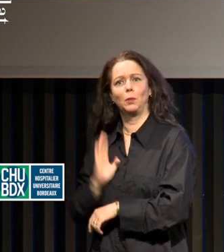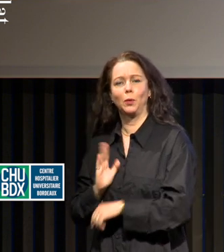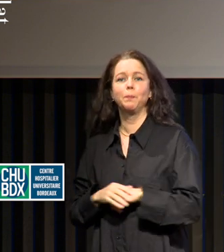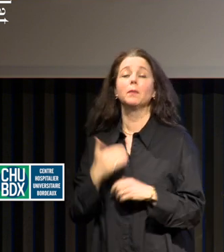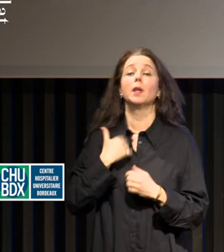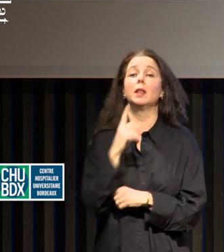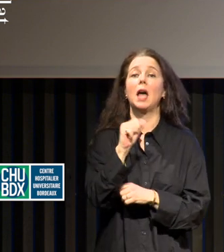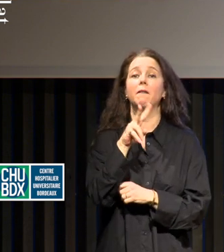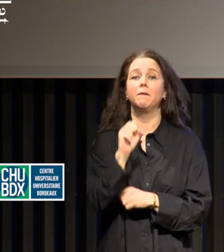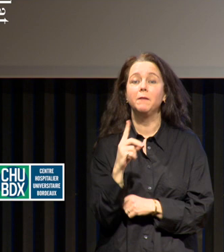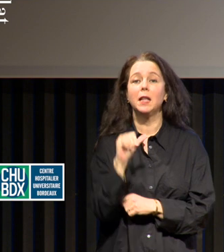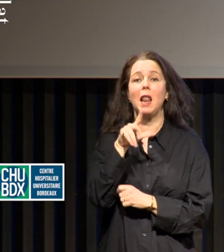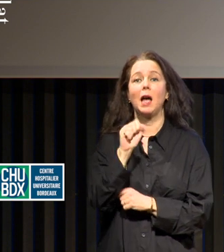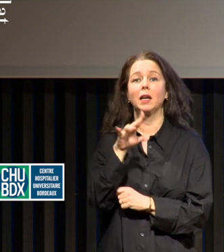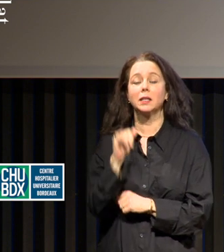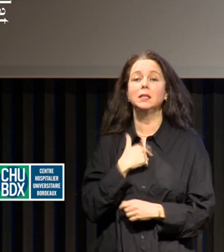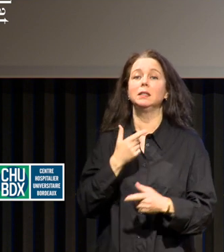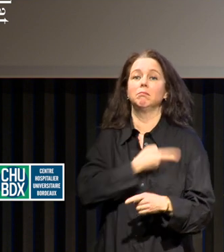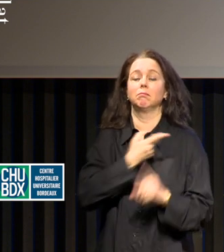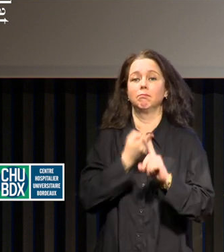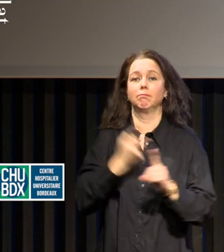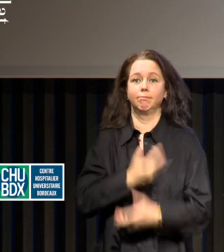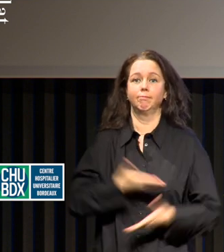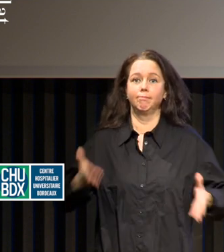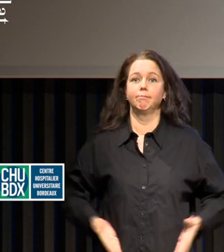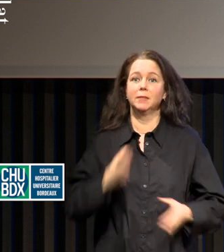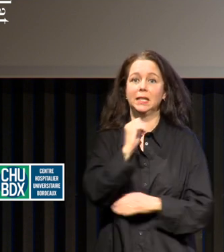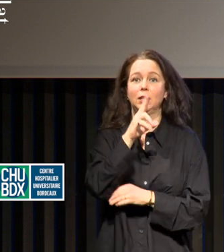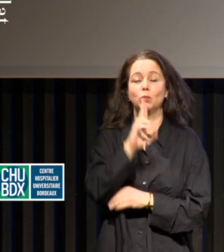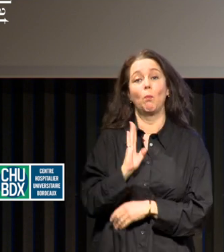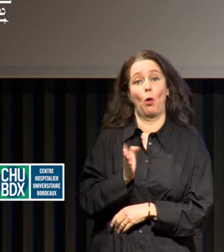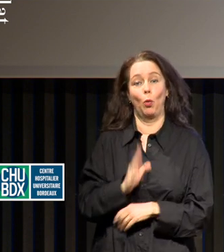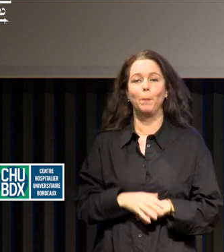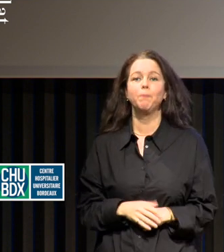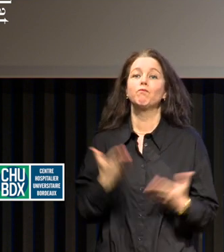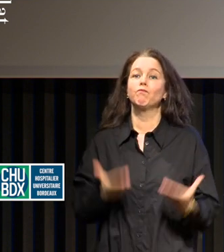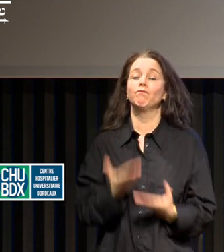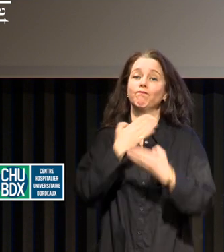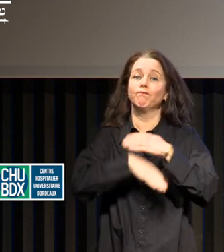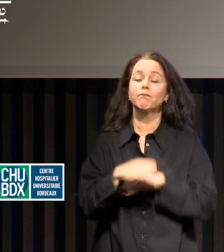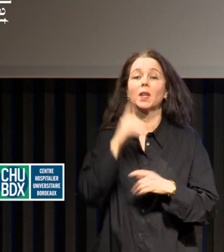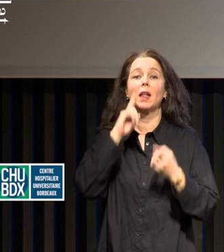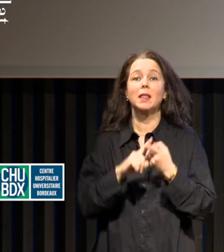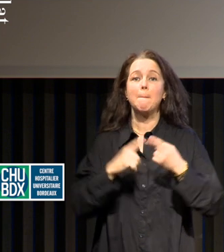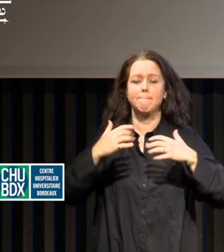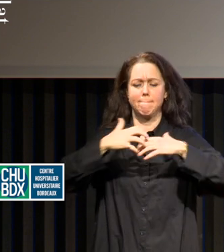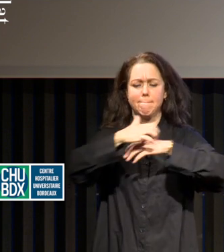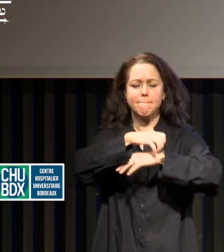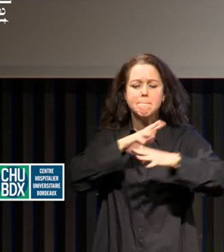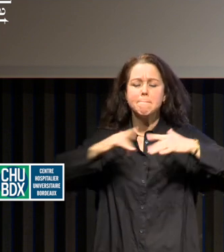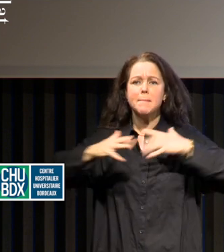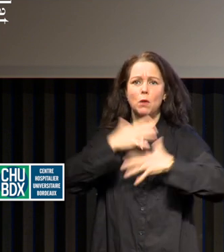je suis gastro-entérologue au CHU de Bordeaux, à l'Université de Bordeaux également. Et ce soir, je vais vous parler de microbiote, qui est un sujet